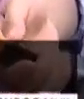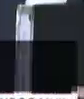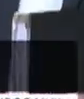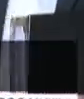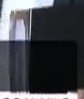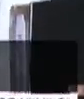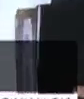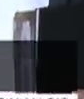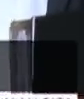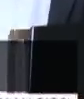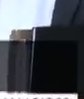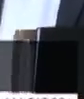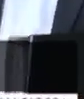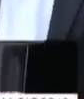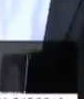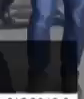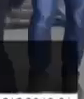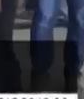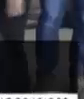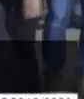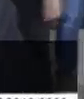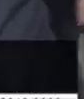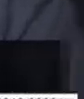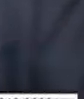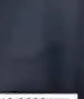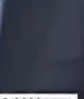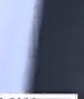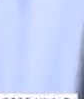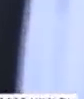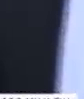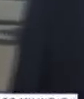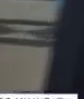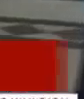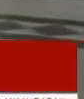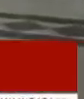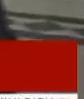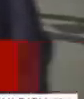Pelantikan Rafizi, hak istimewa Presiden.